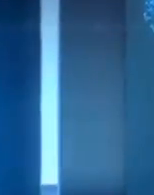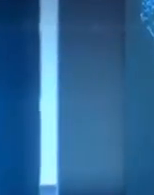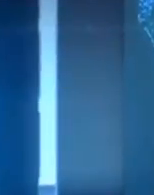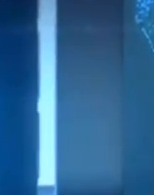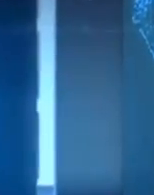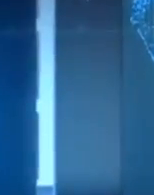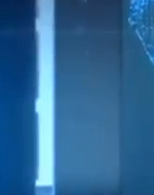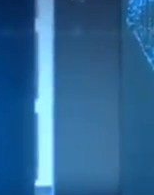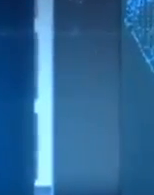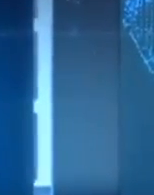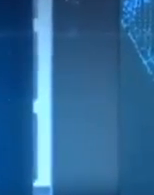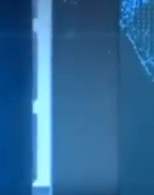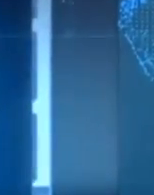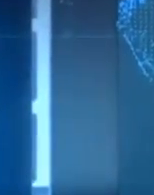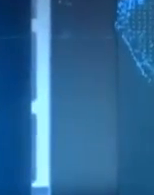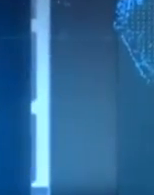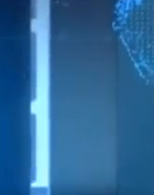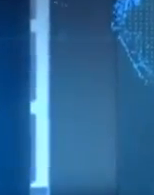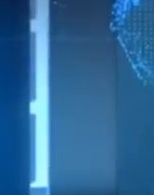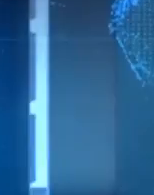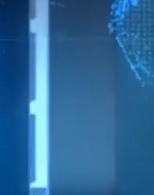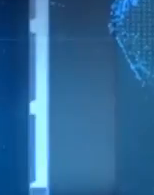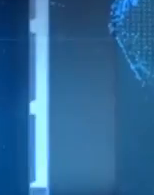Жарқын Нұрланұлы, Абылай Құттықбай, Жетісу телеарнасы.